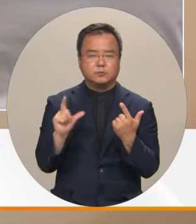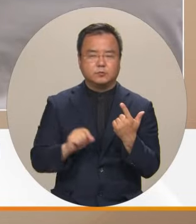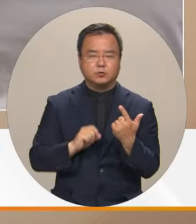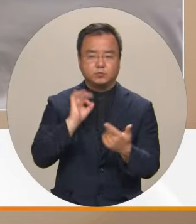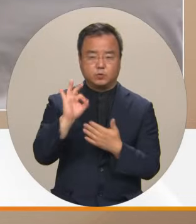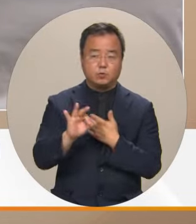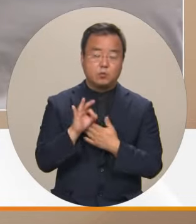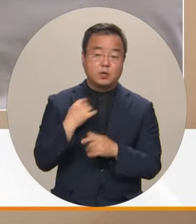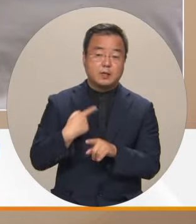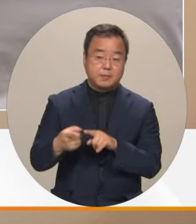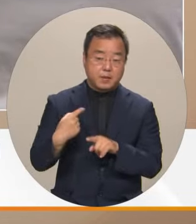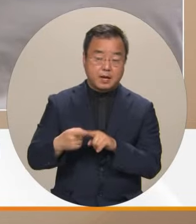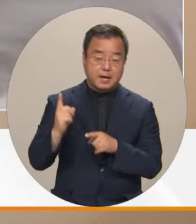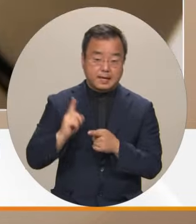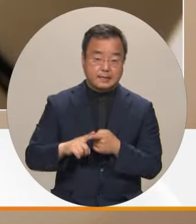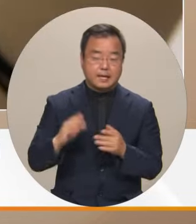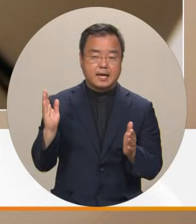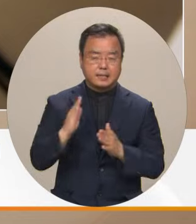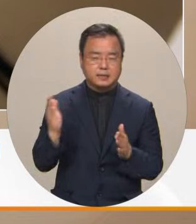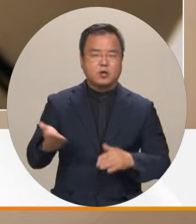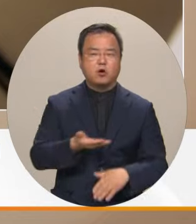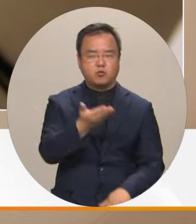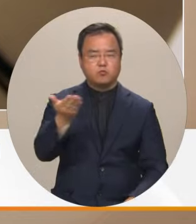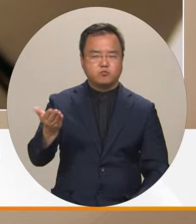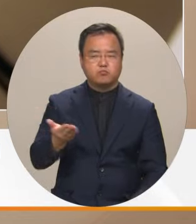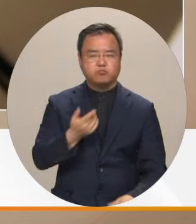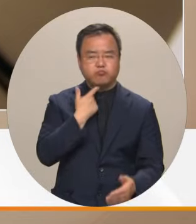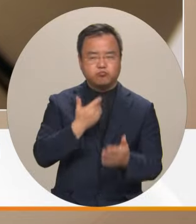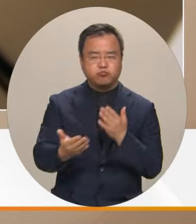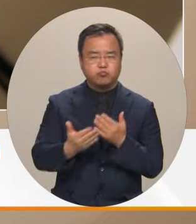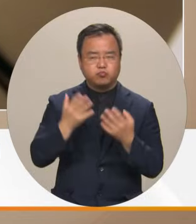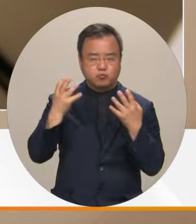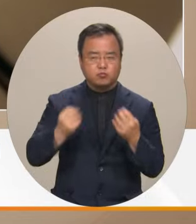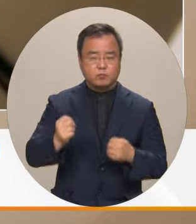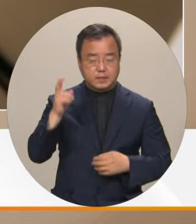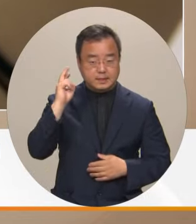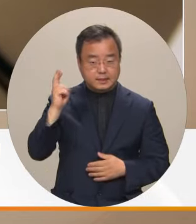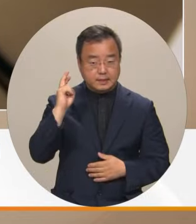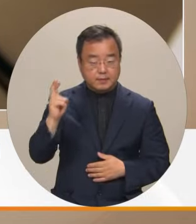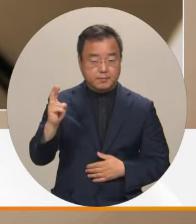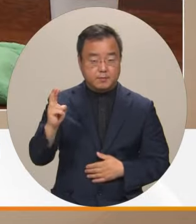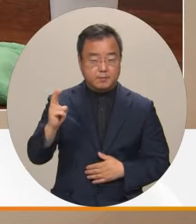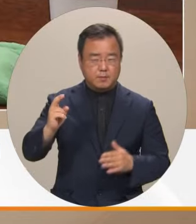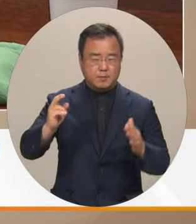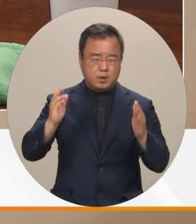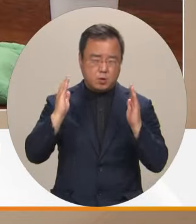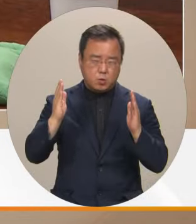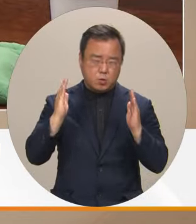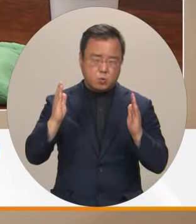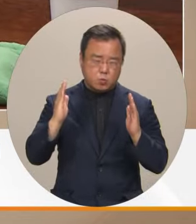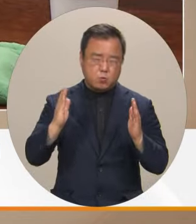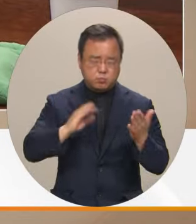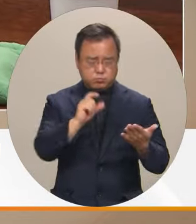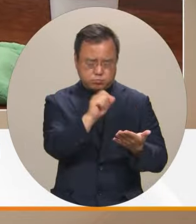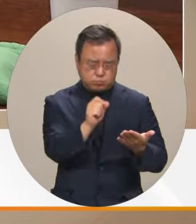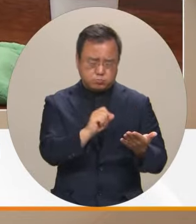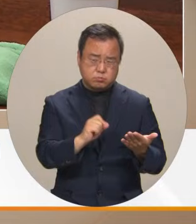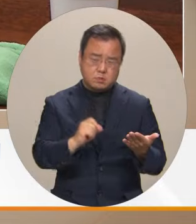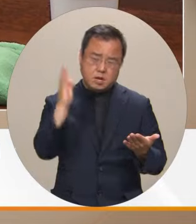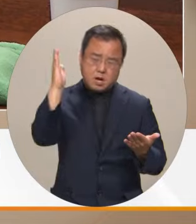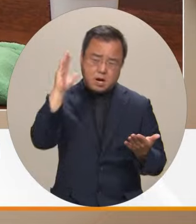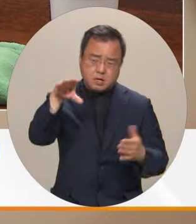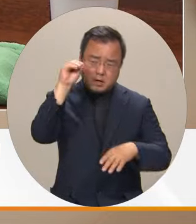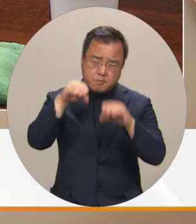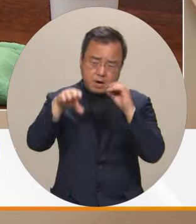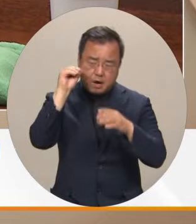평가를 우리 학생들이 많이 봤을 텐데음 학보는 막 강의를 듣고 막 노트 정리하고 이거보다는